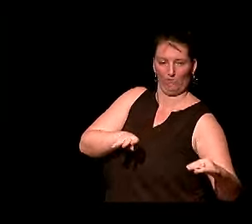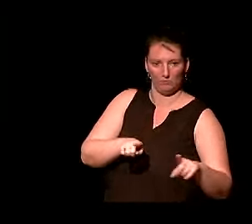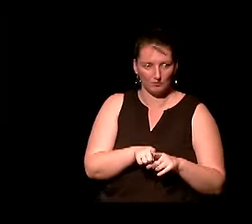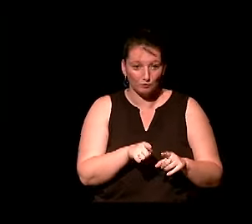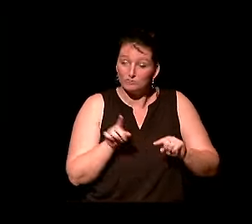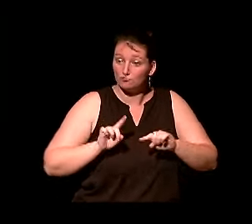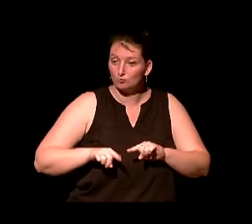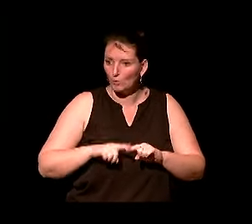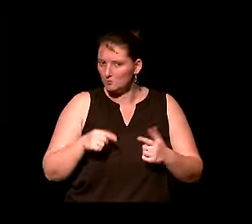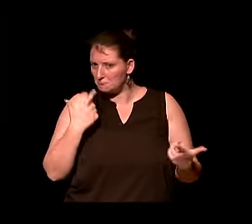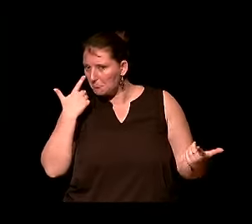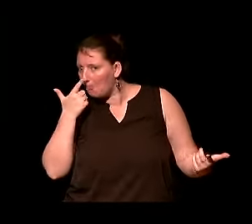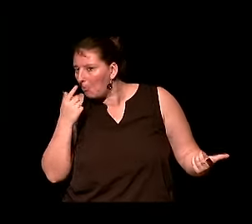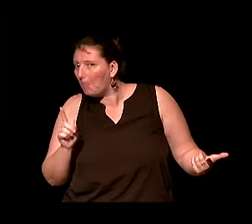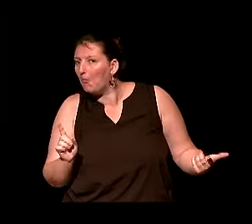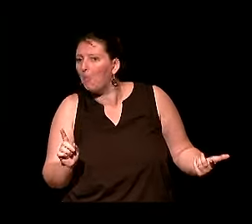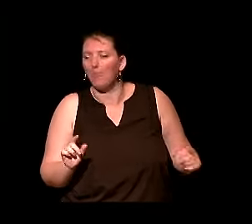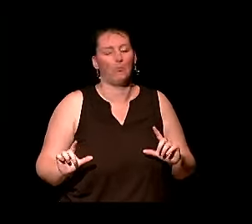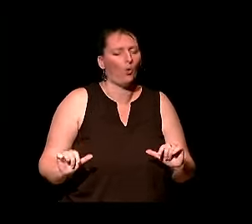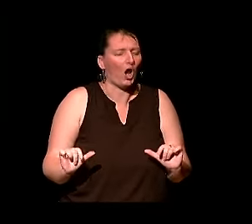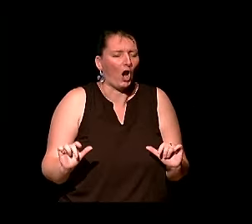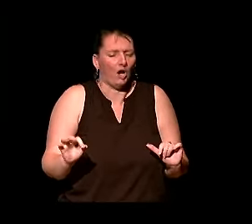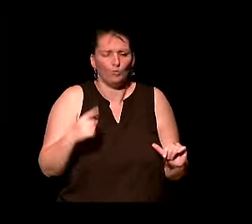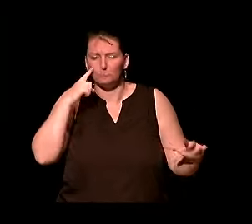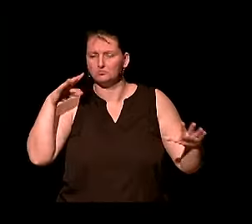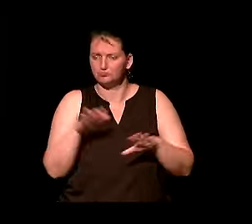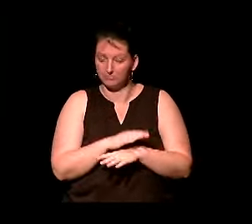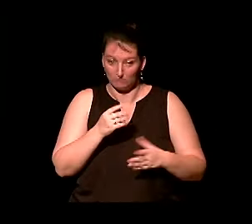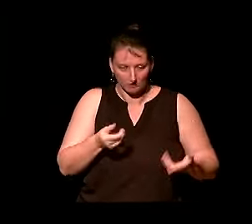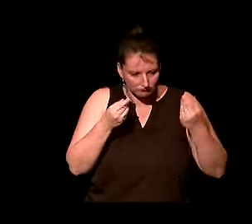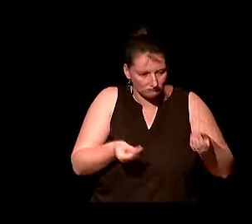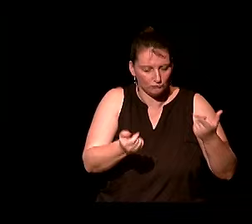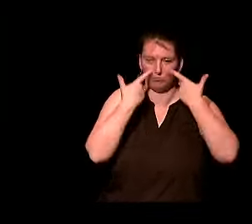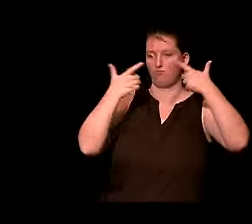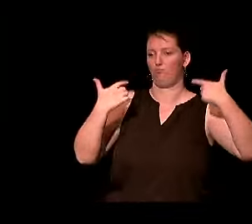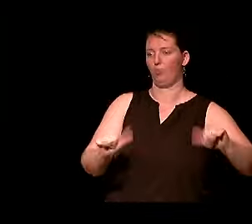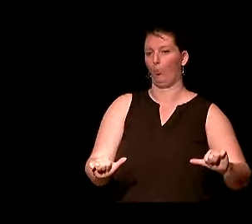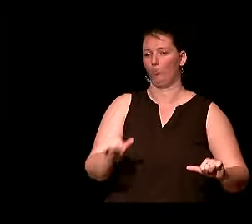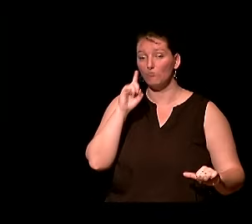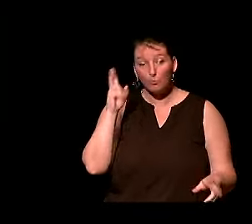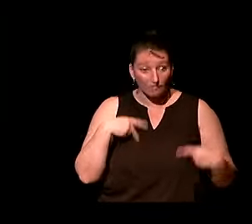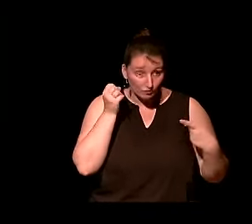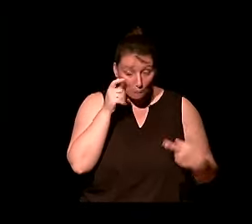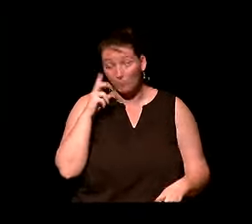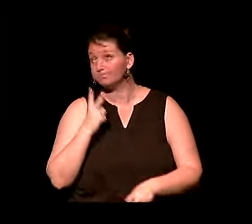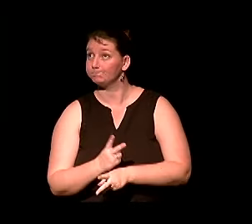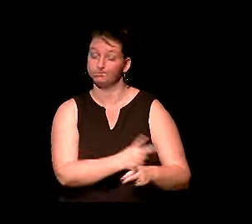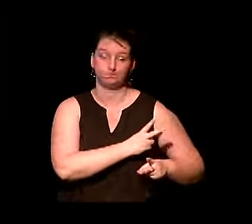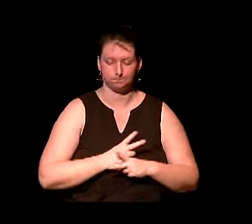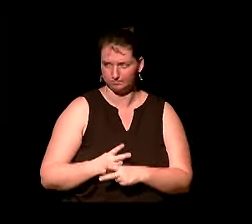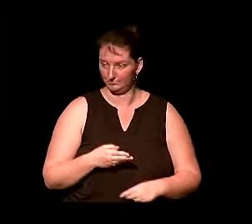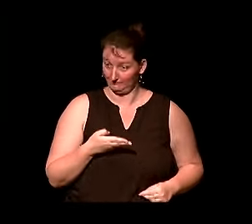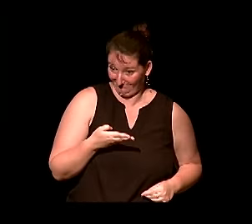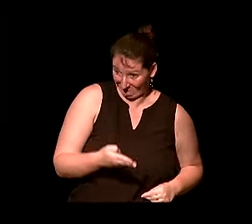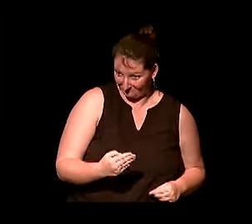rendre visibles des choses qui existent, mais à côté desquelles on passe dans la vie quotidienne, d'arriver à noter